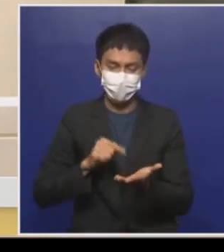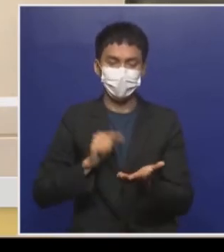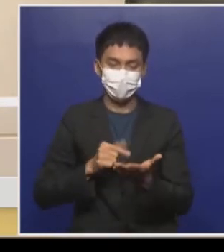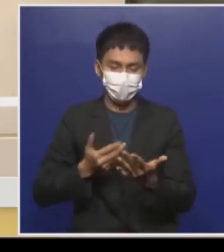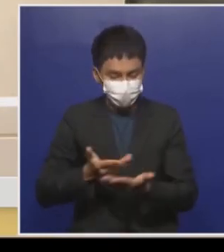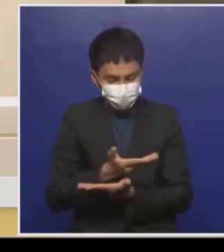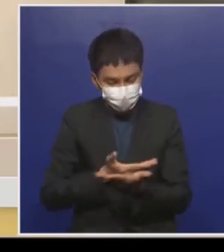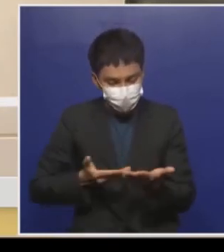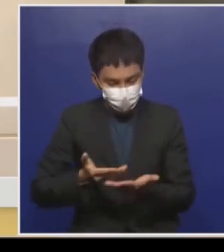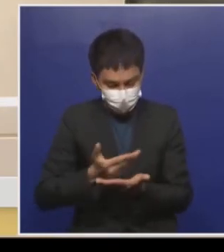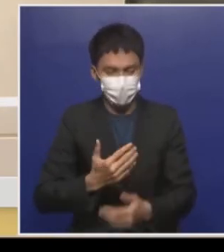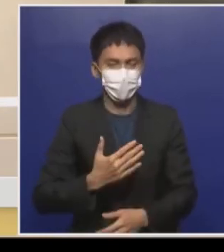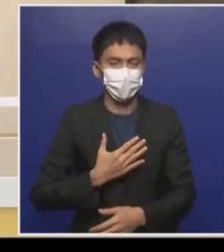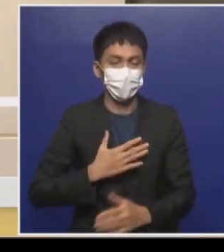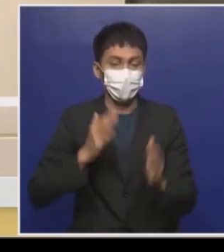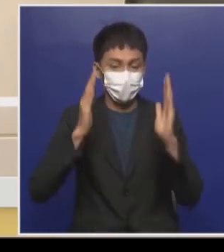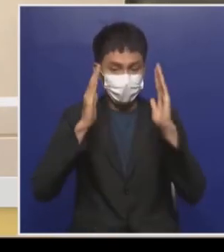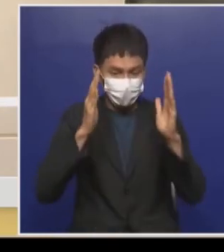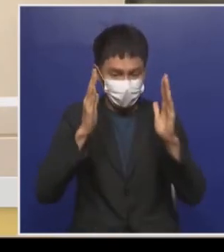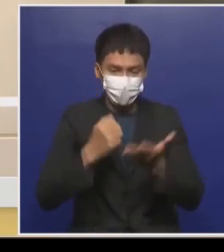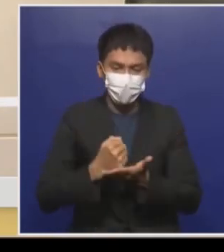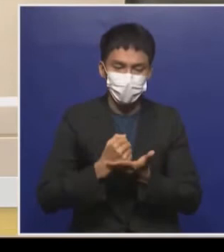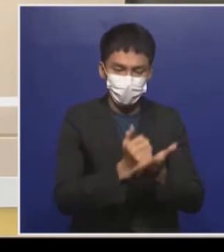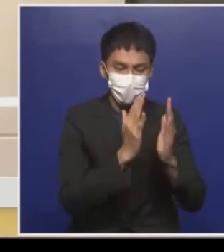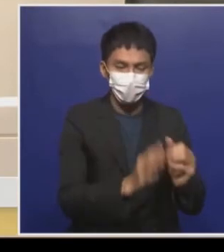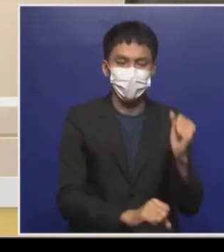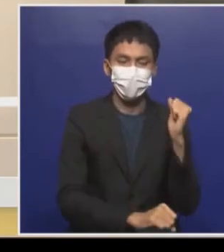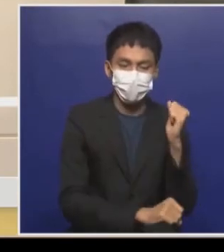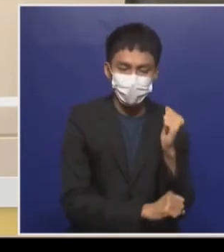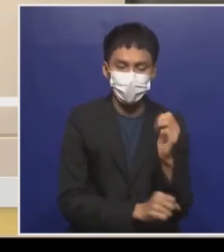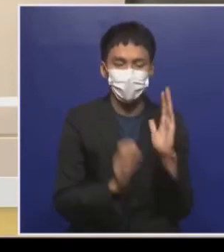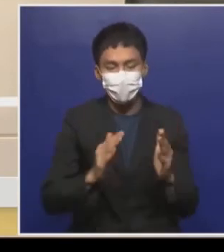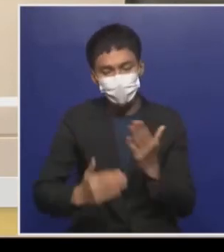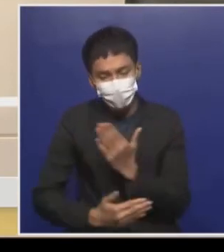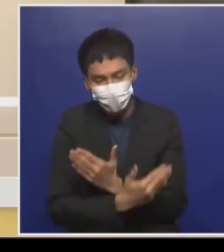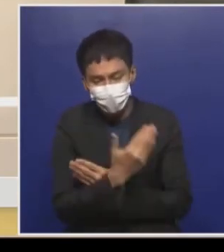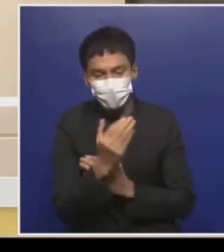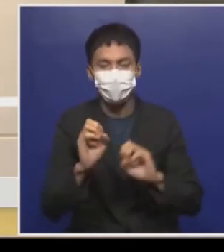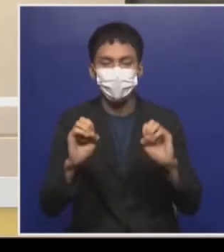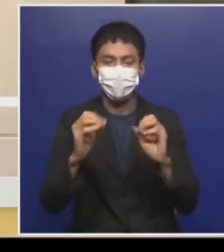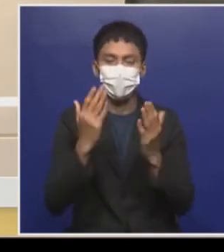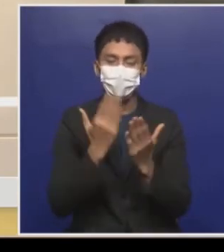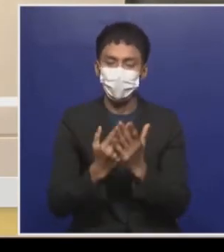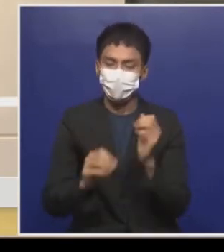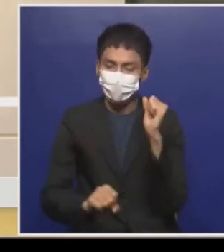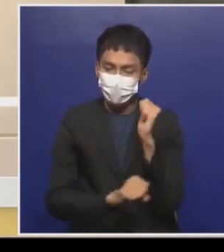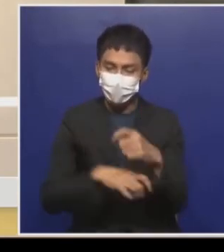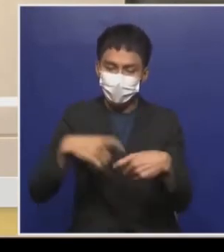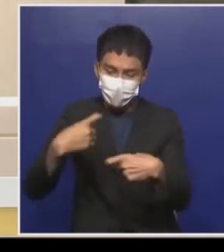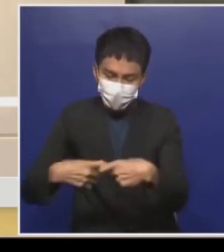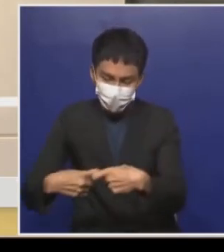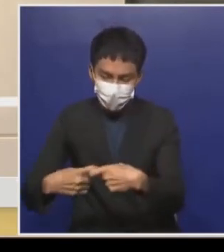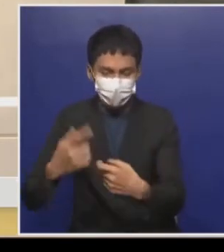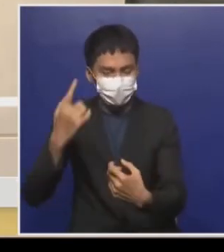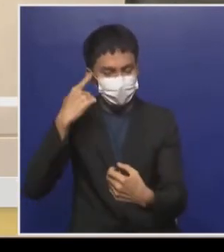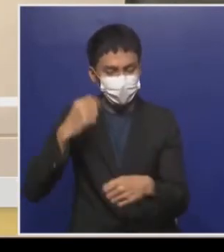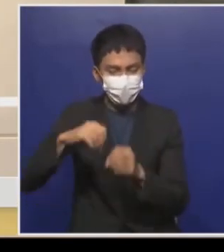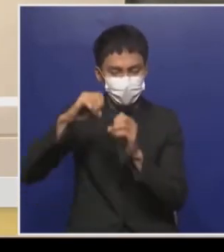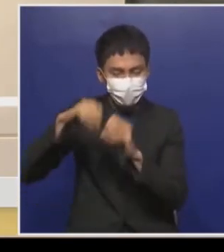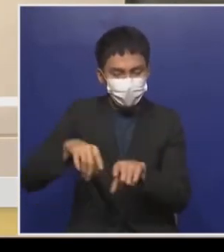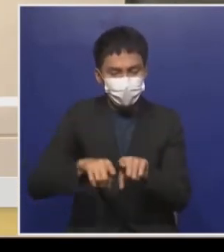าแล้เร็จะไมทงใครไข้หัง